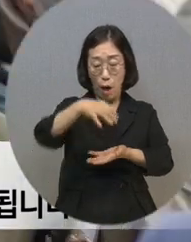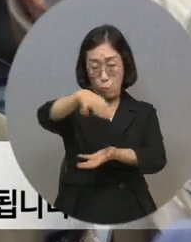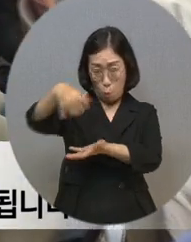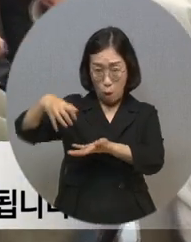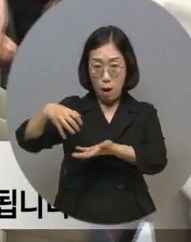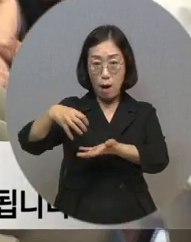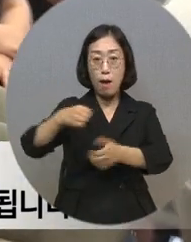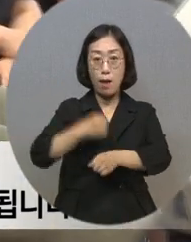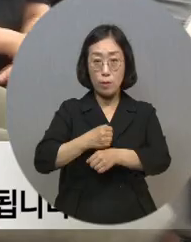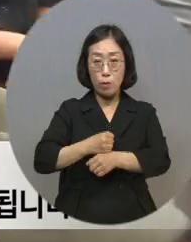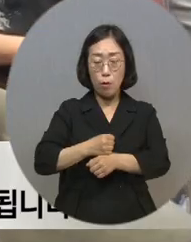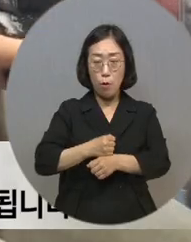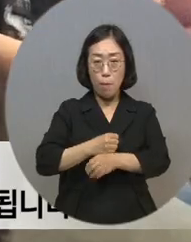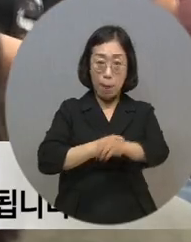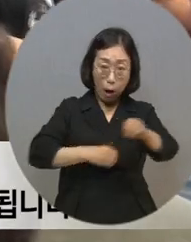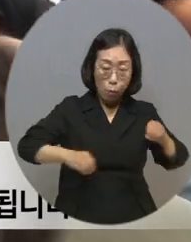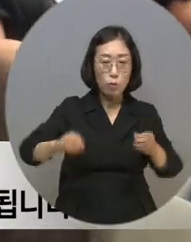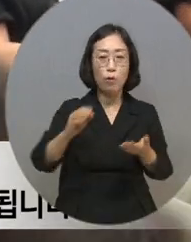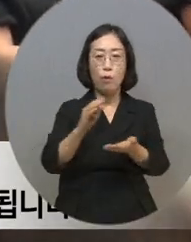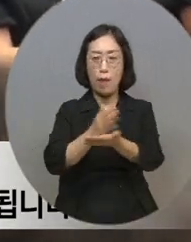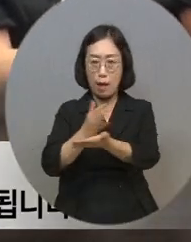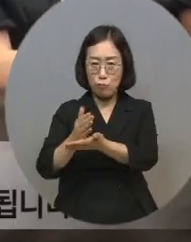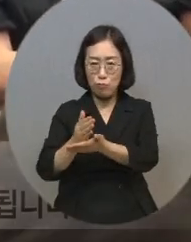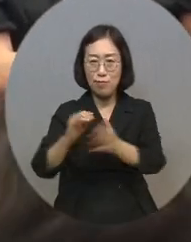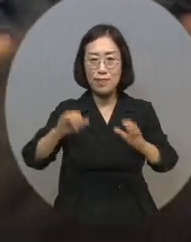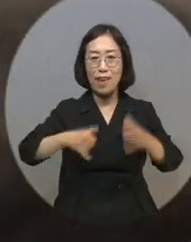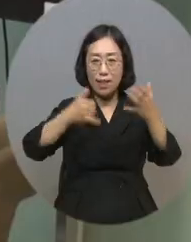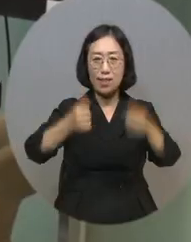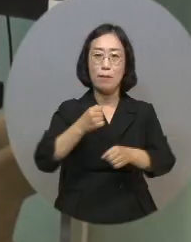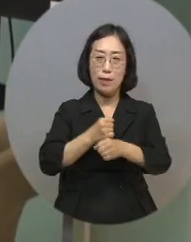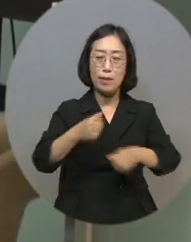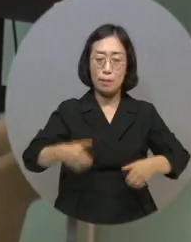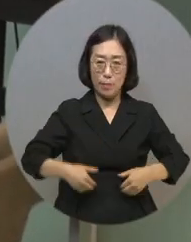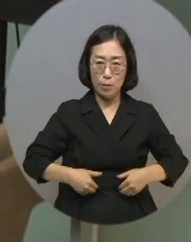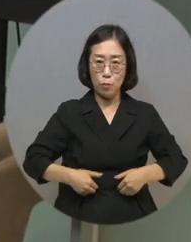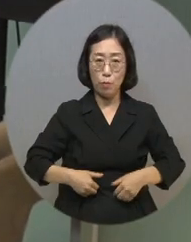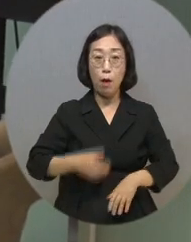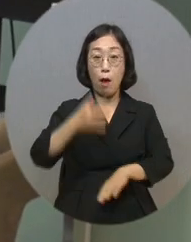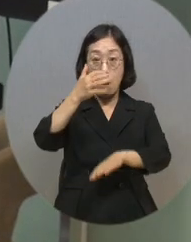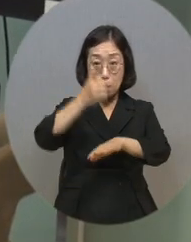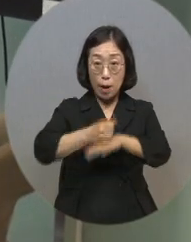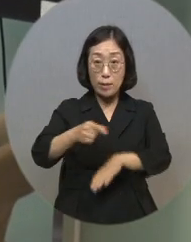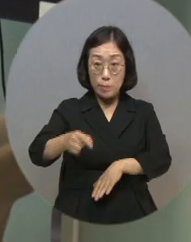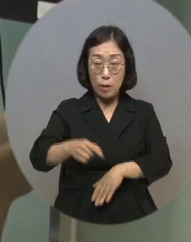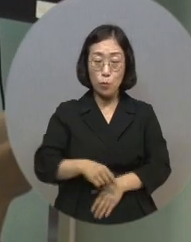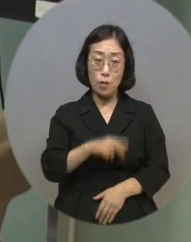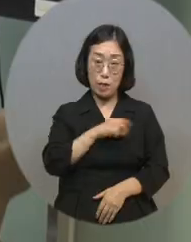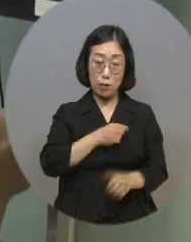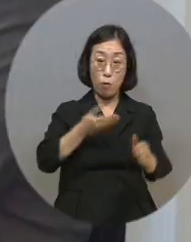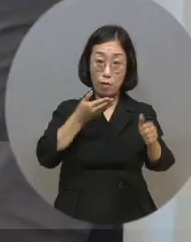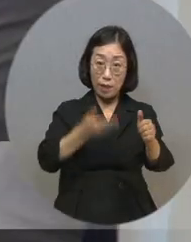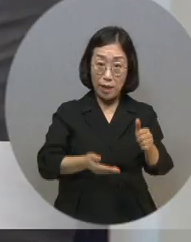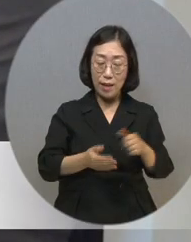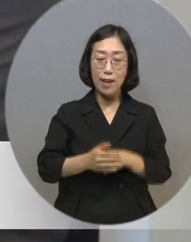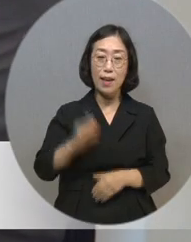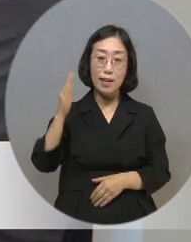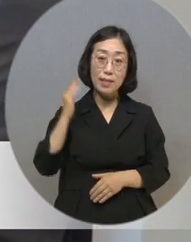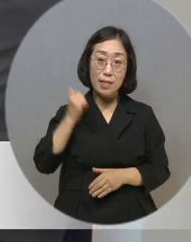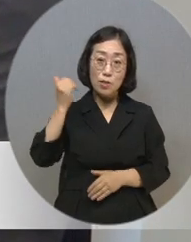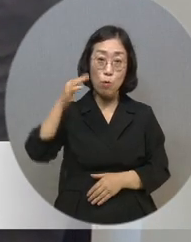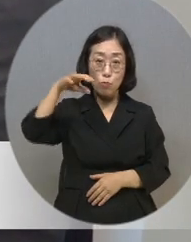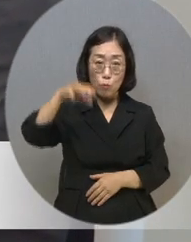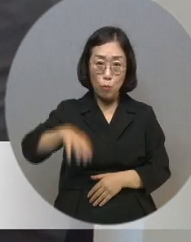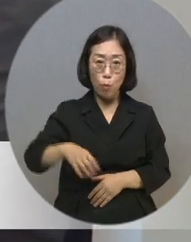됩니다. 골고루 나누는 세상을 자꾸 만들어가야 됩니다. 마지막으로 이재강 의원에게 의정부는 도로